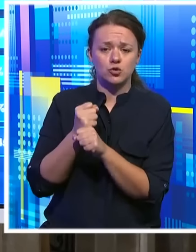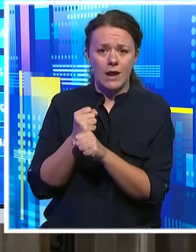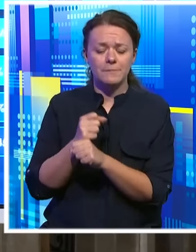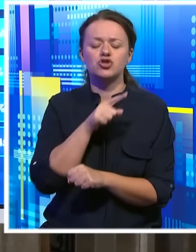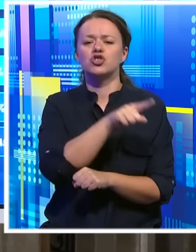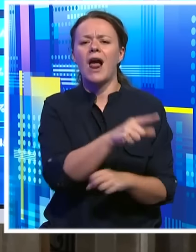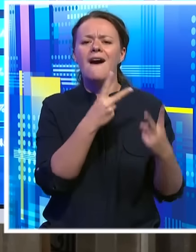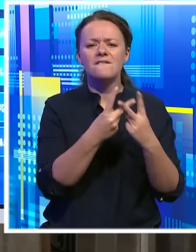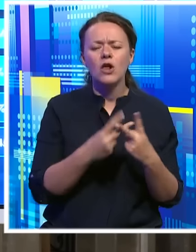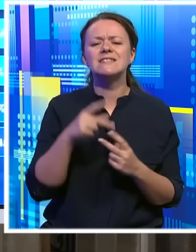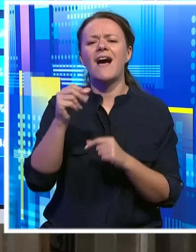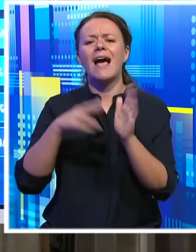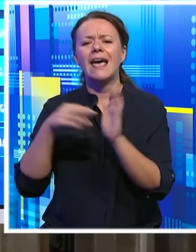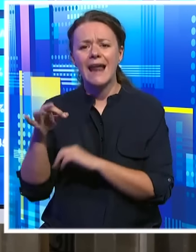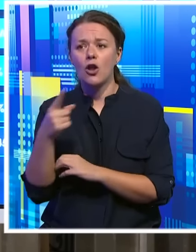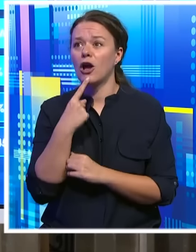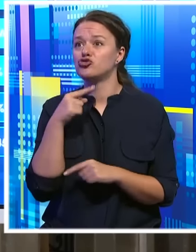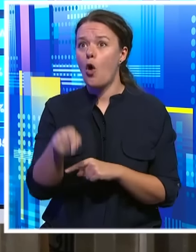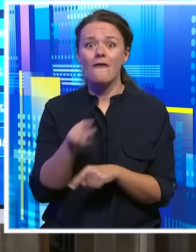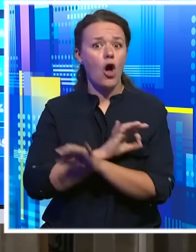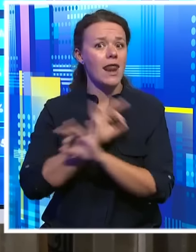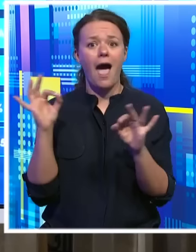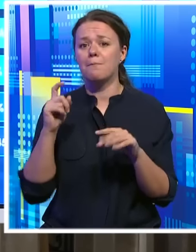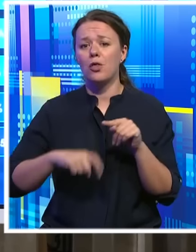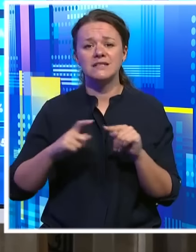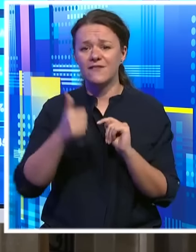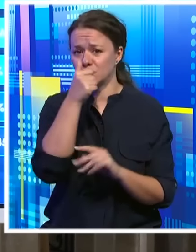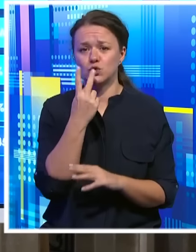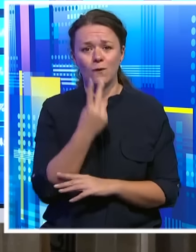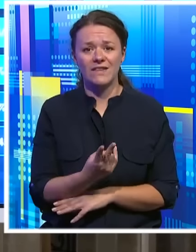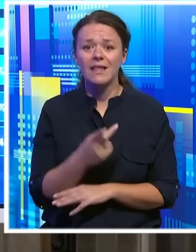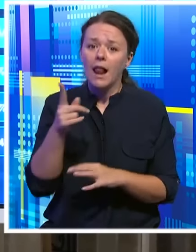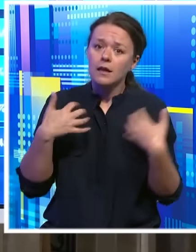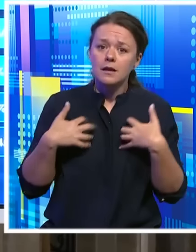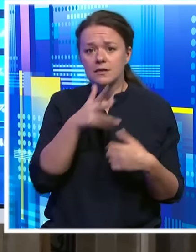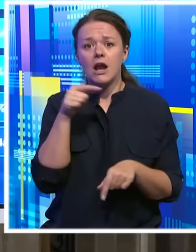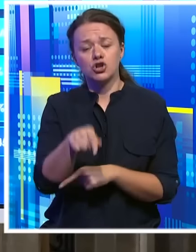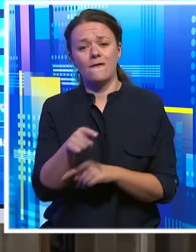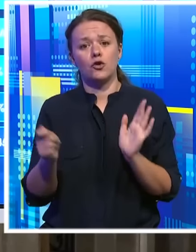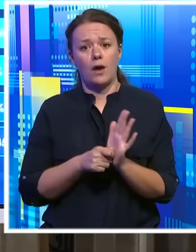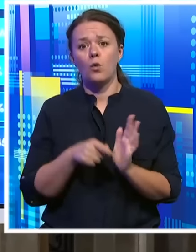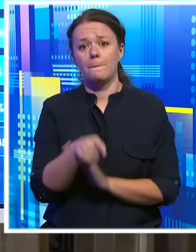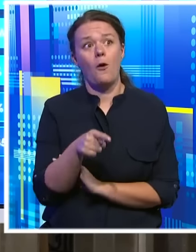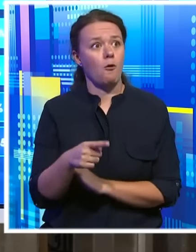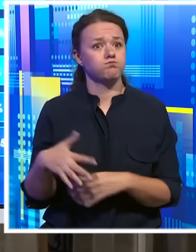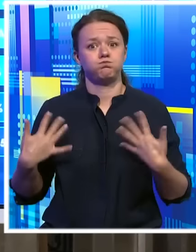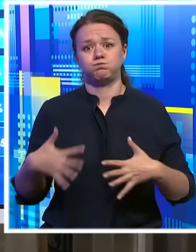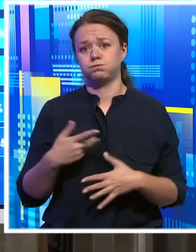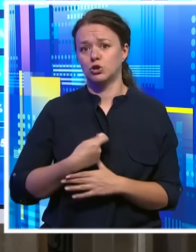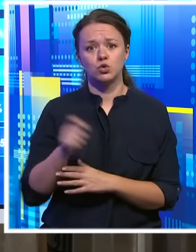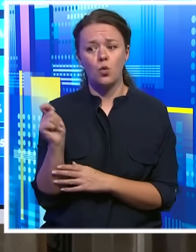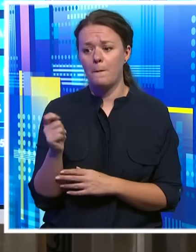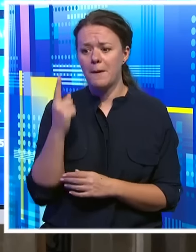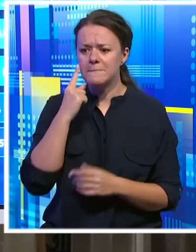i Renault su rekli da ovo nešto najbolje što su videli i da ovo žele. Ovo je strahovito skupo. Ovo je negde